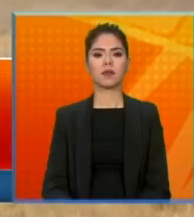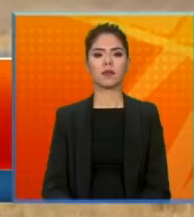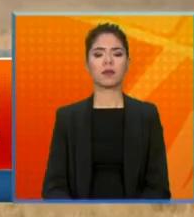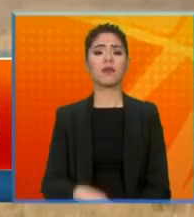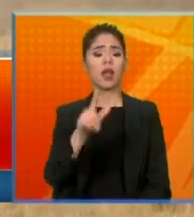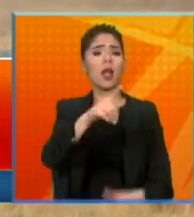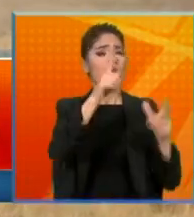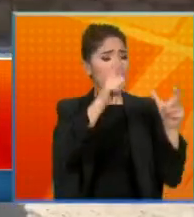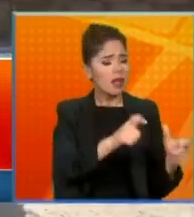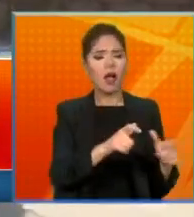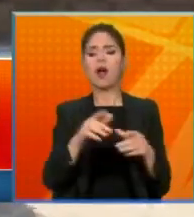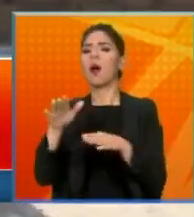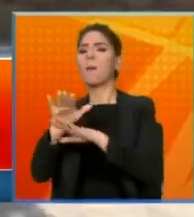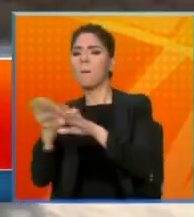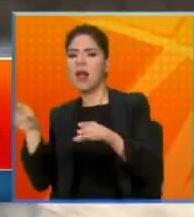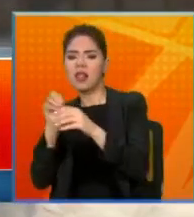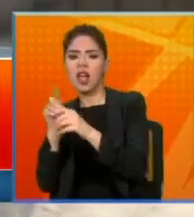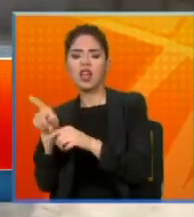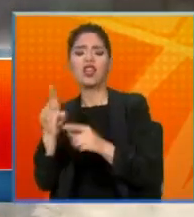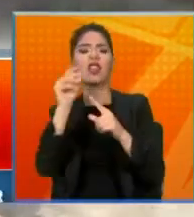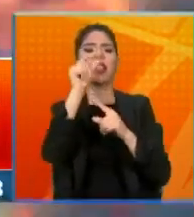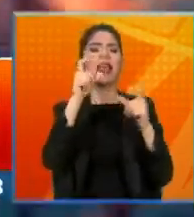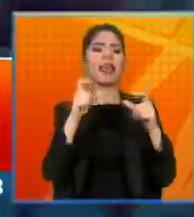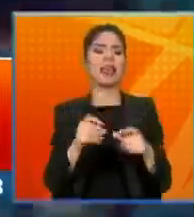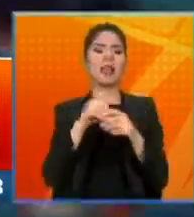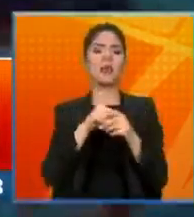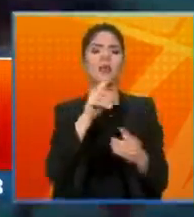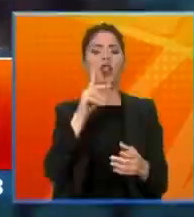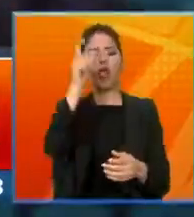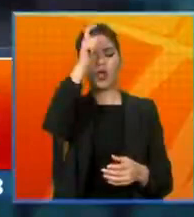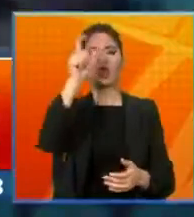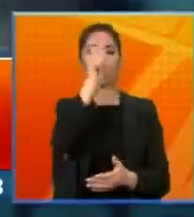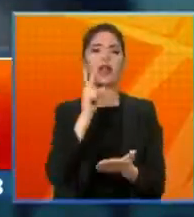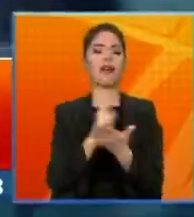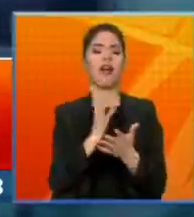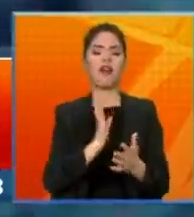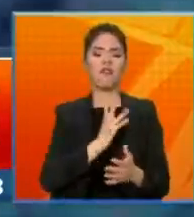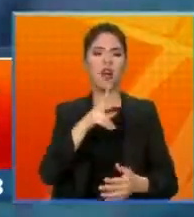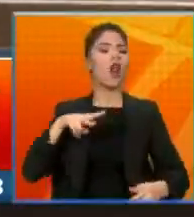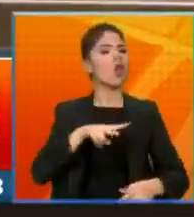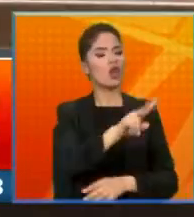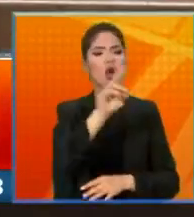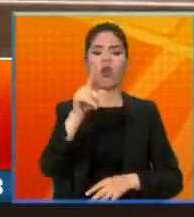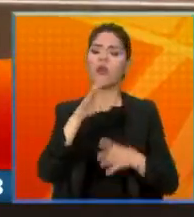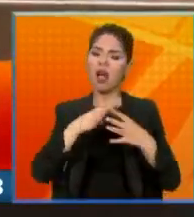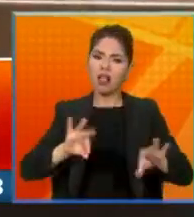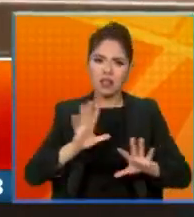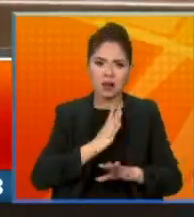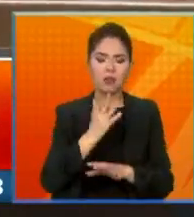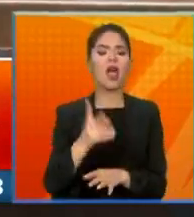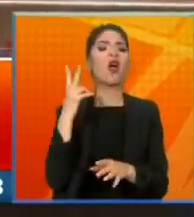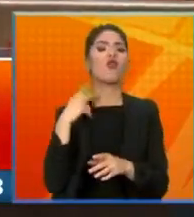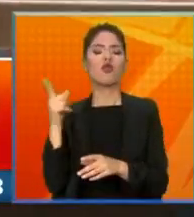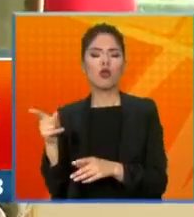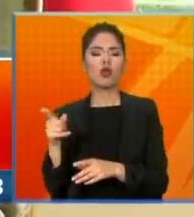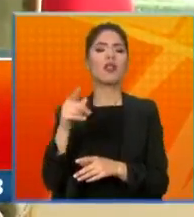Hem sahada hem de masada Türkiye İdlib konusunda kararlı. Yol haritası belirlendi. Başkan Erdoğan, Rusya, Almanya